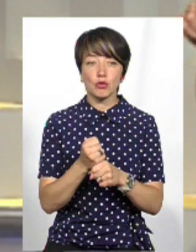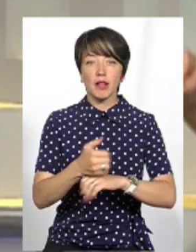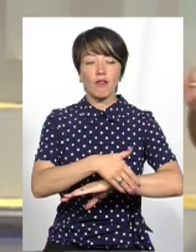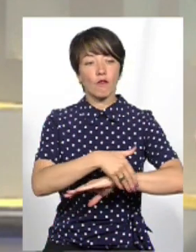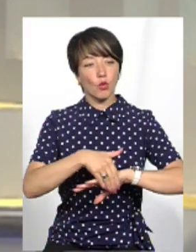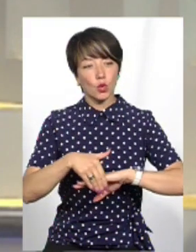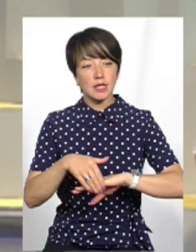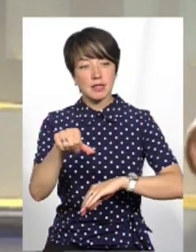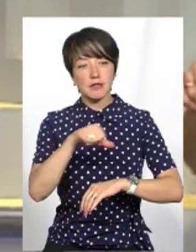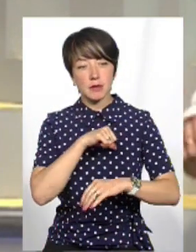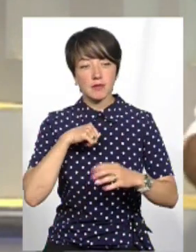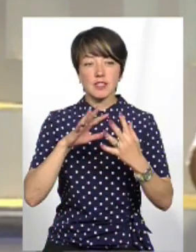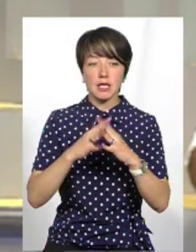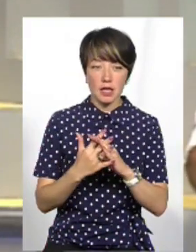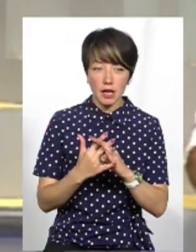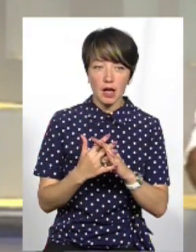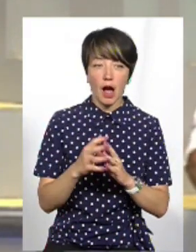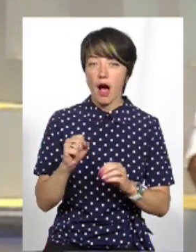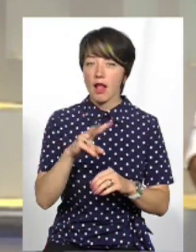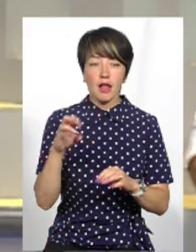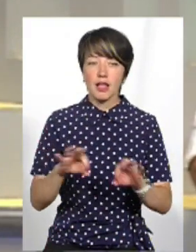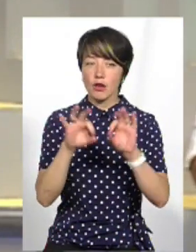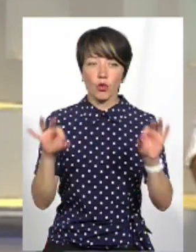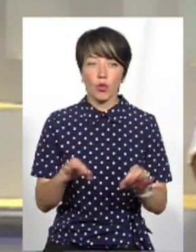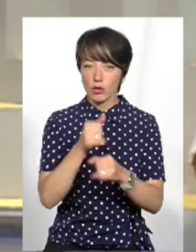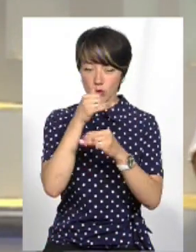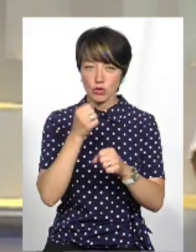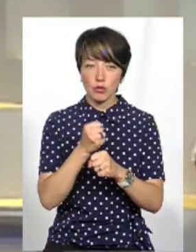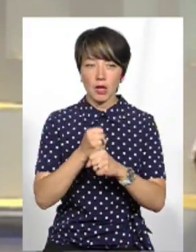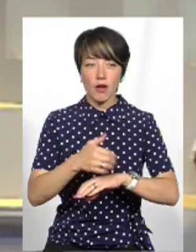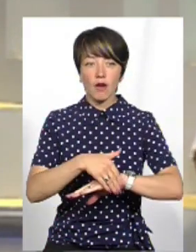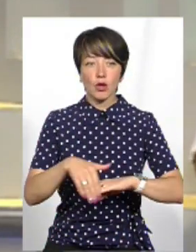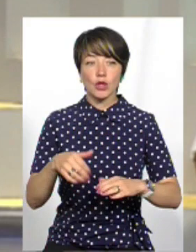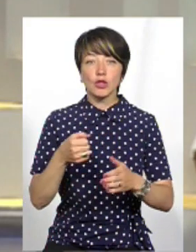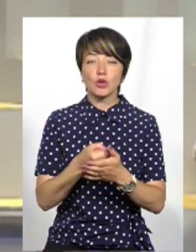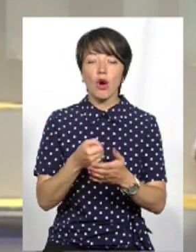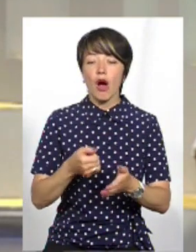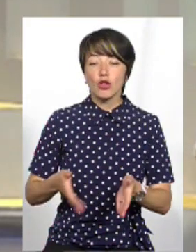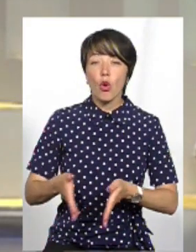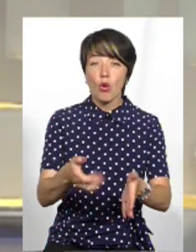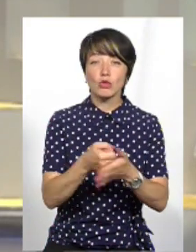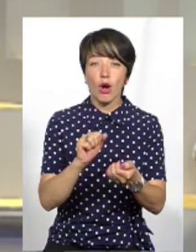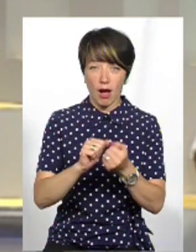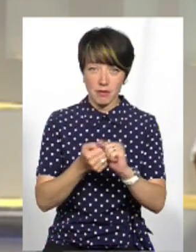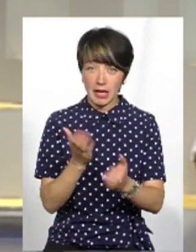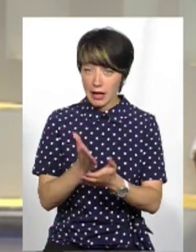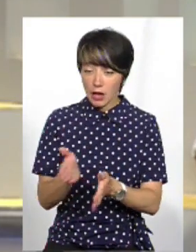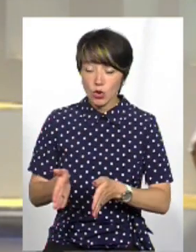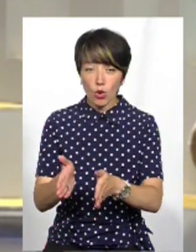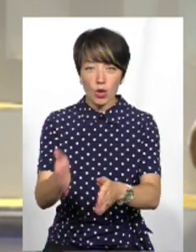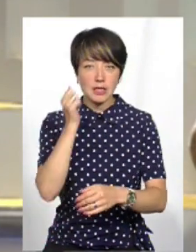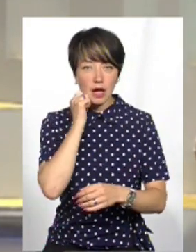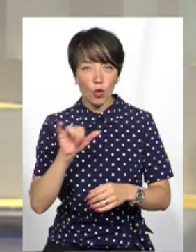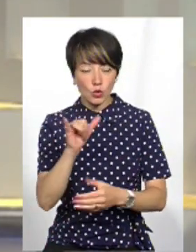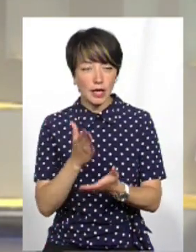вулицю в Старюшиці, в селі, але ніколи не може зробити вулицю дорогу до Кам'янця. Більше того, є ж не тільки дорога до Кам'янця.